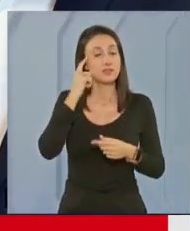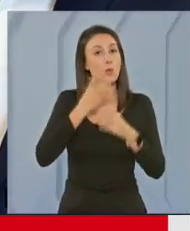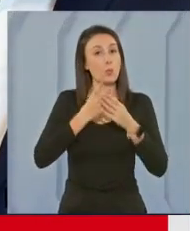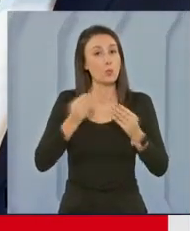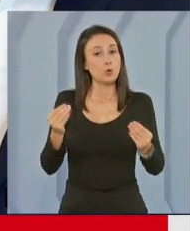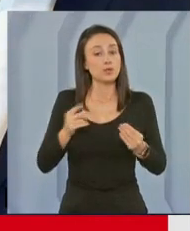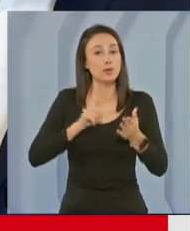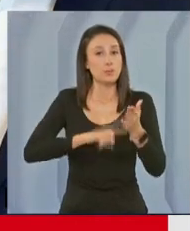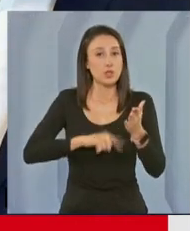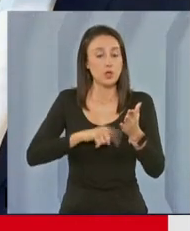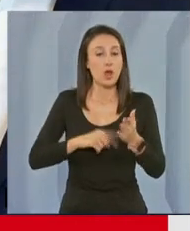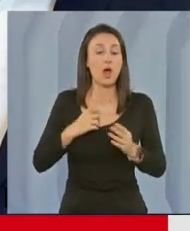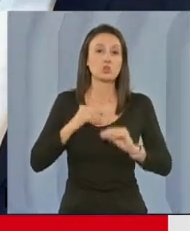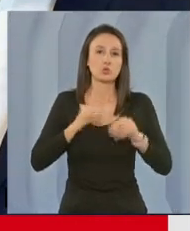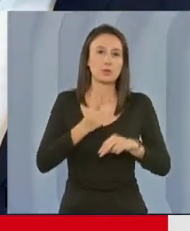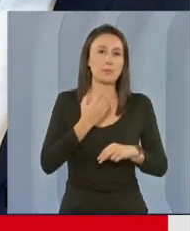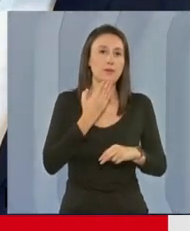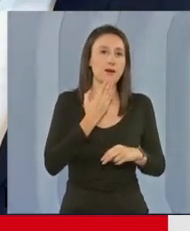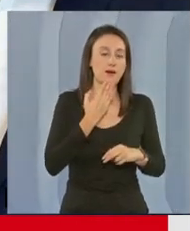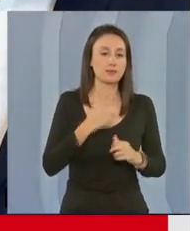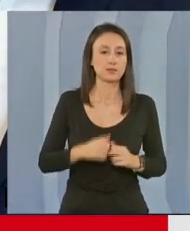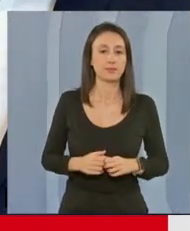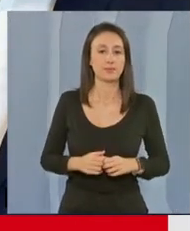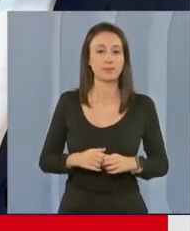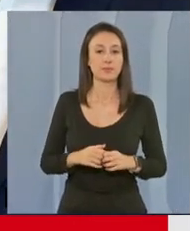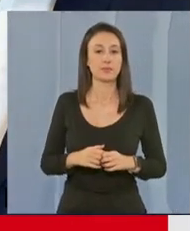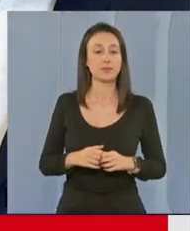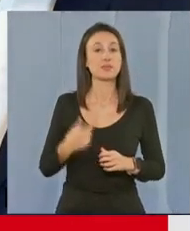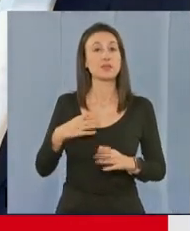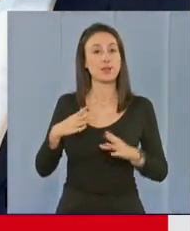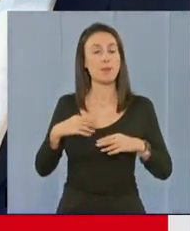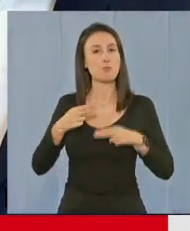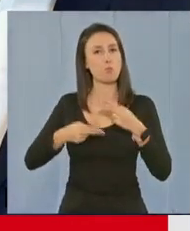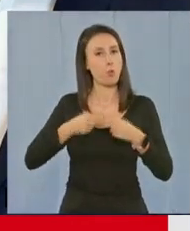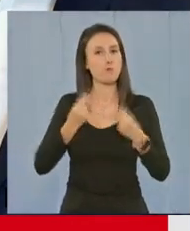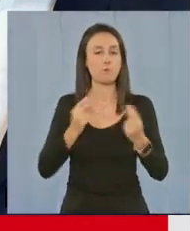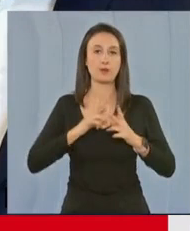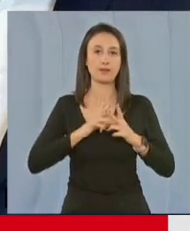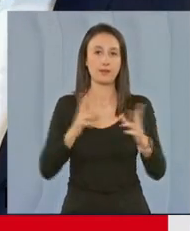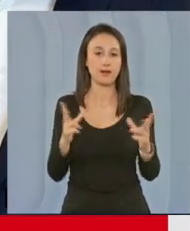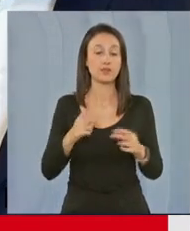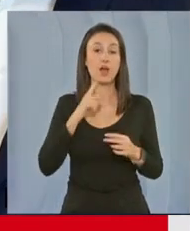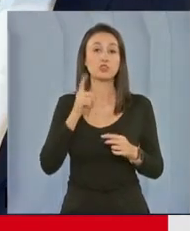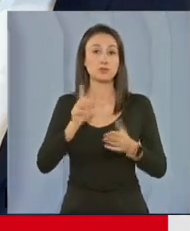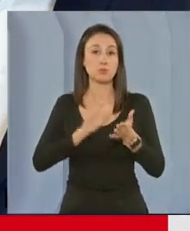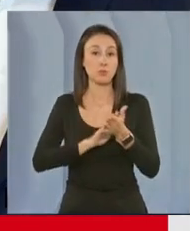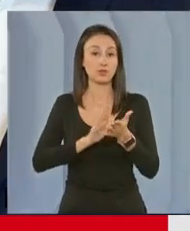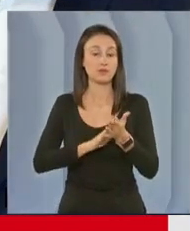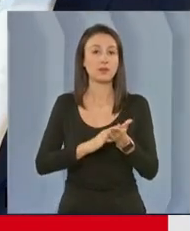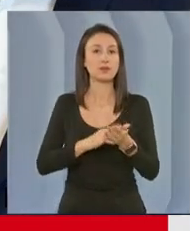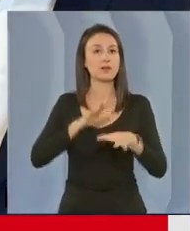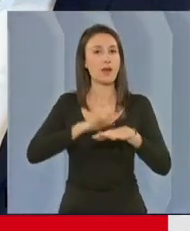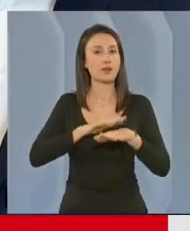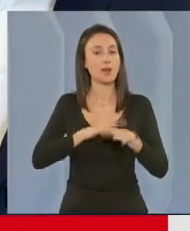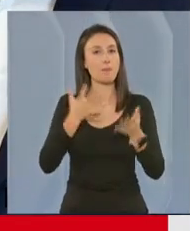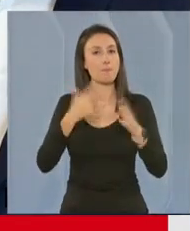dintre pensionarii ajung, din păcate, să contracteze boli foarte, foarte grave, iar din acest motiv rata mortalității